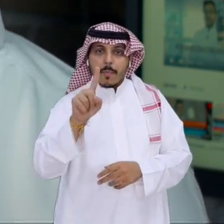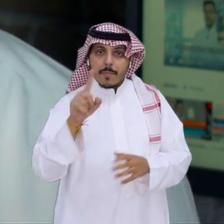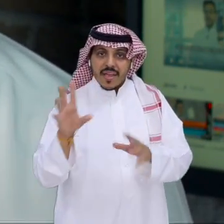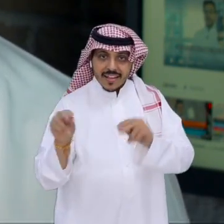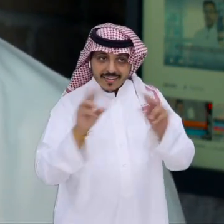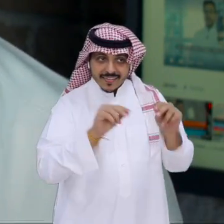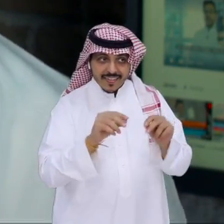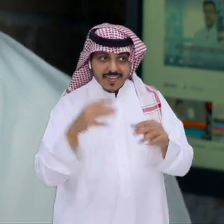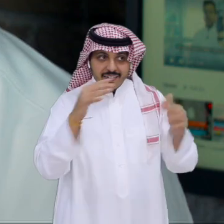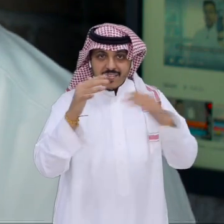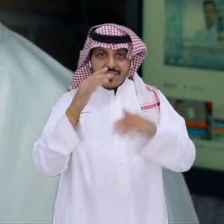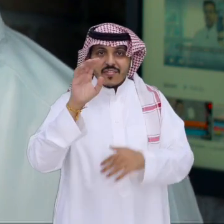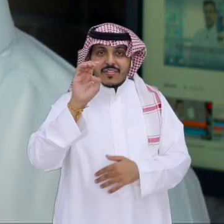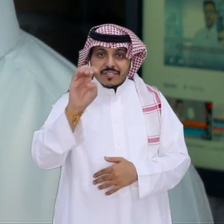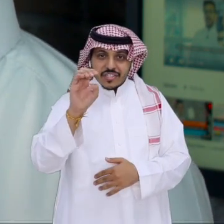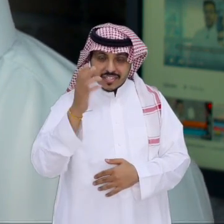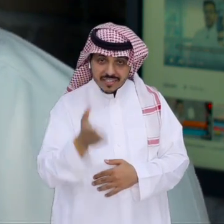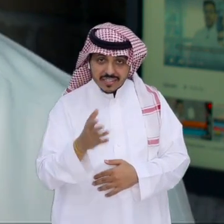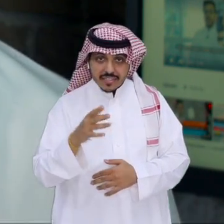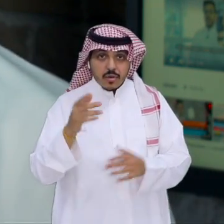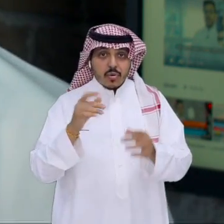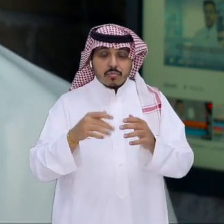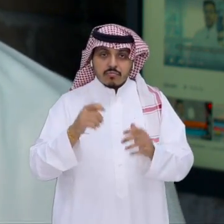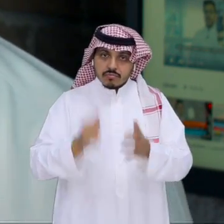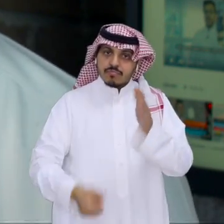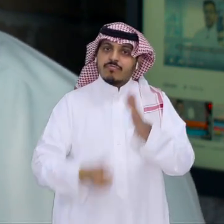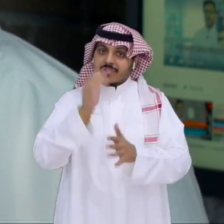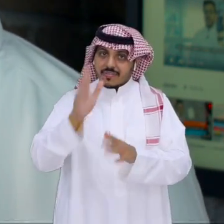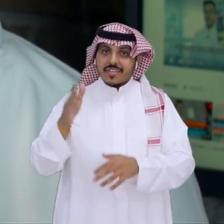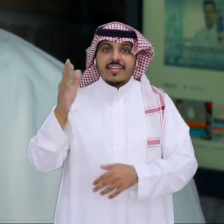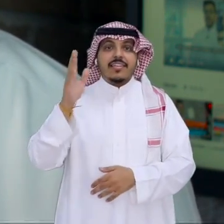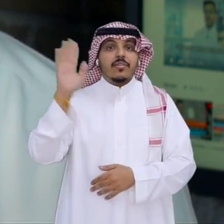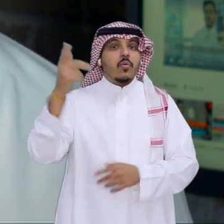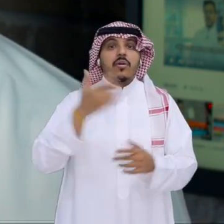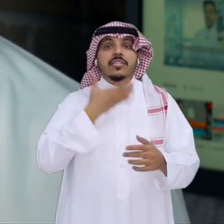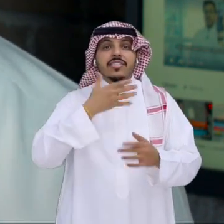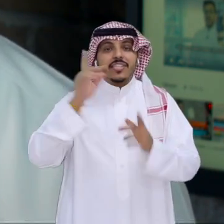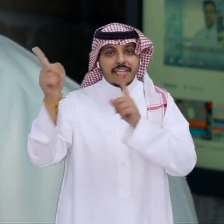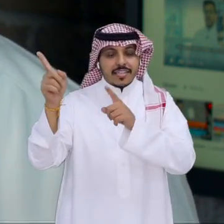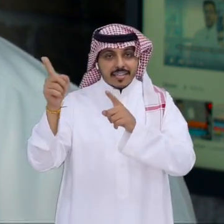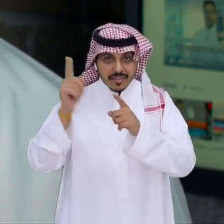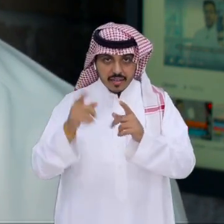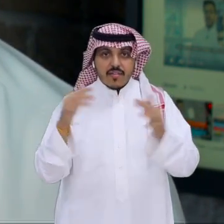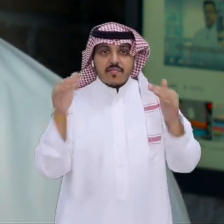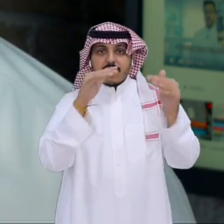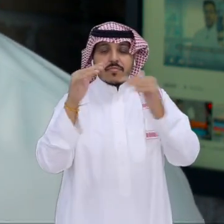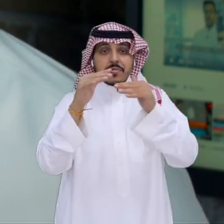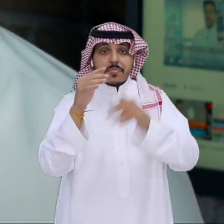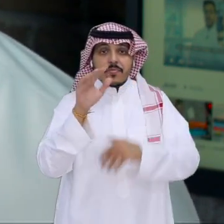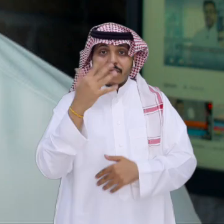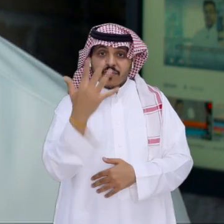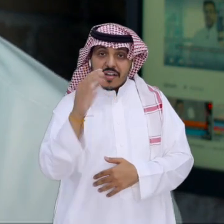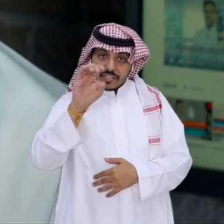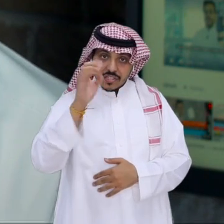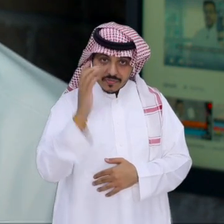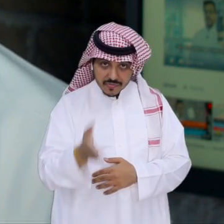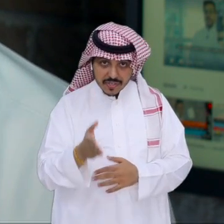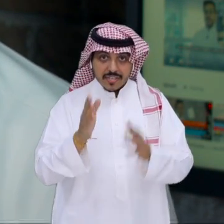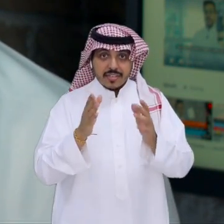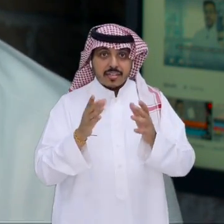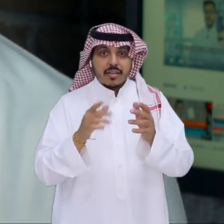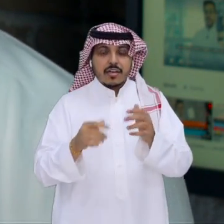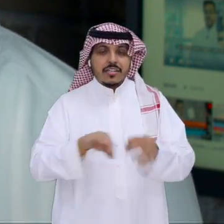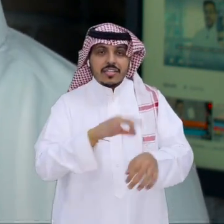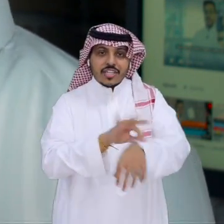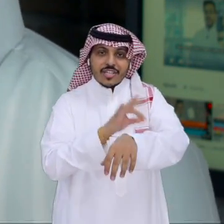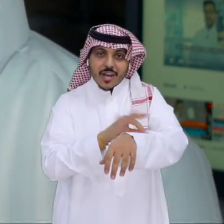5G تقام في الصين، وهذه العملية صارت على شبكة الـ 5G. نعم، عندهم شبكات 5G قاعدين يتبنوها في